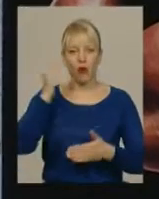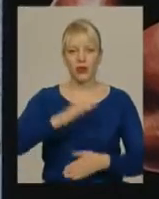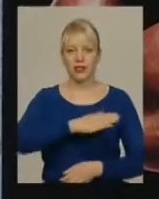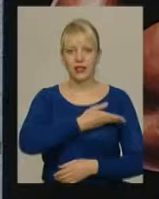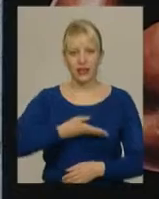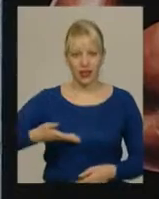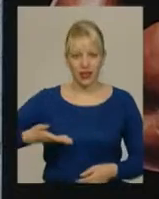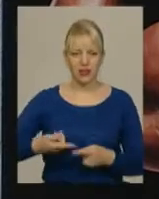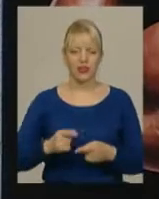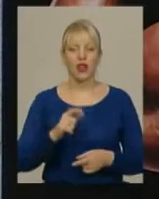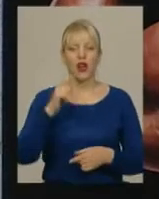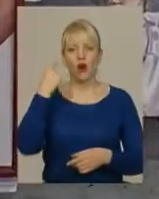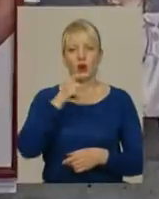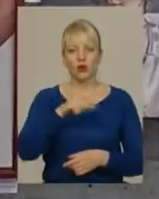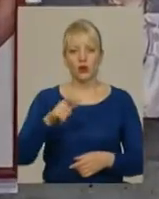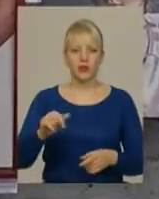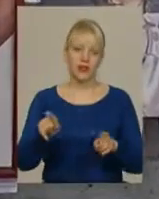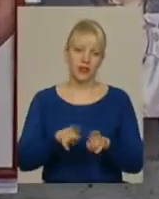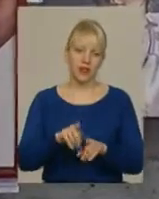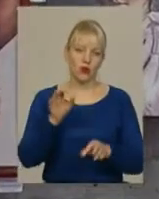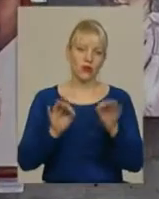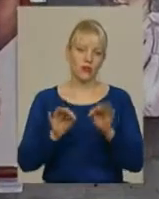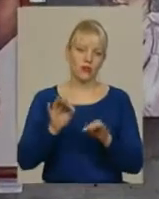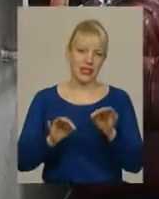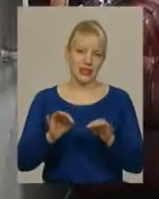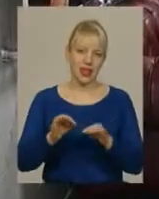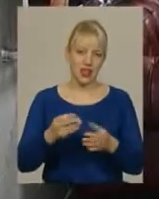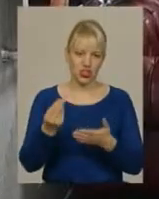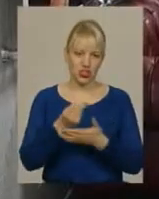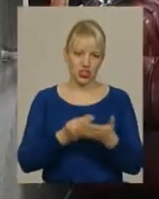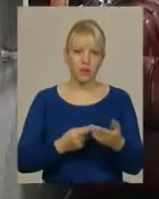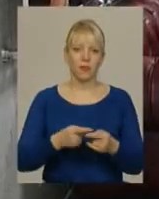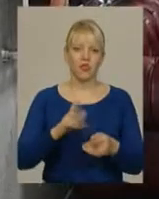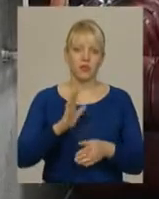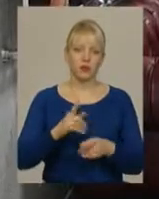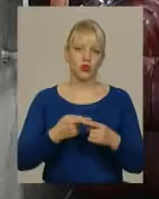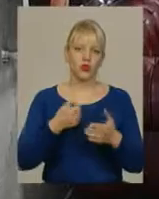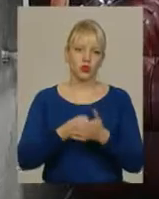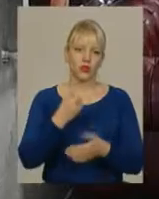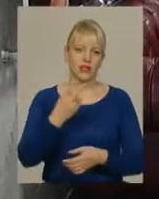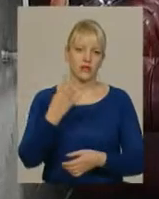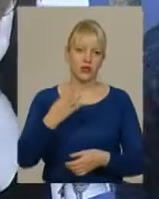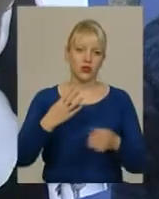світі особистостей, а також пейзажі. Твори залишатимуться в бібліотеці до 28 лютого.